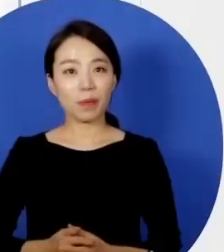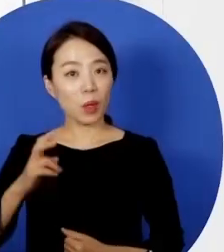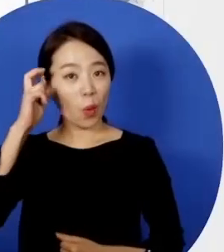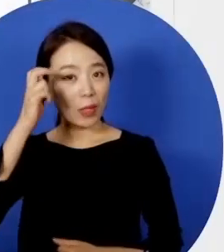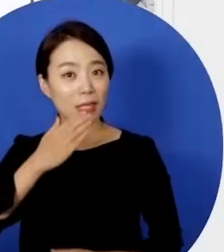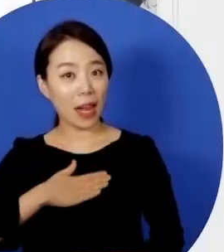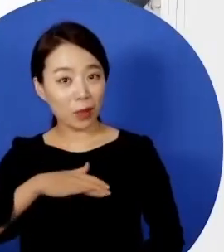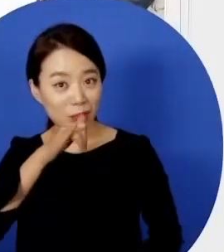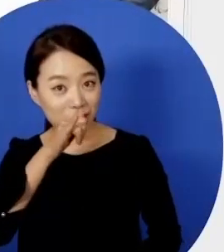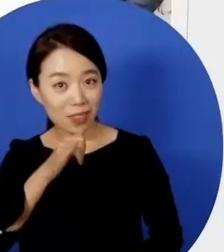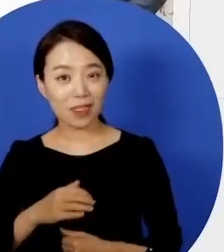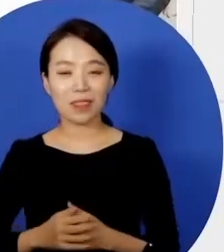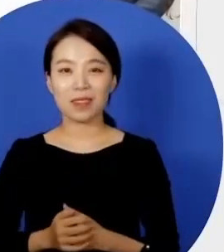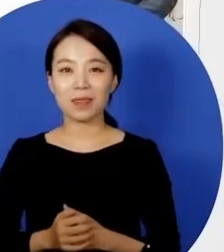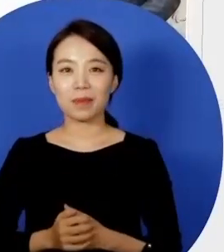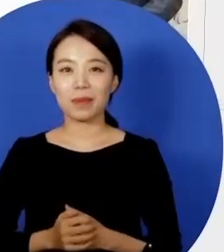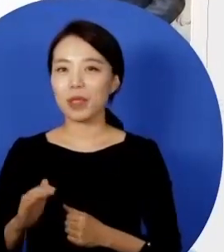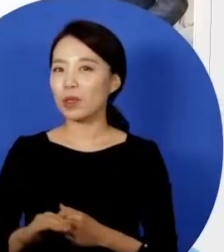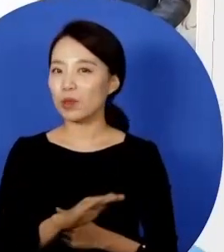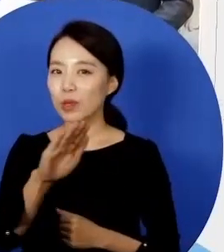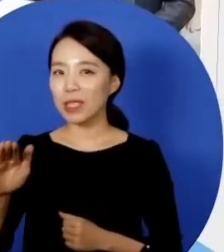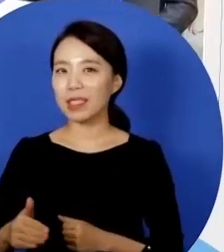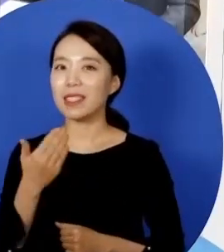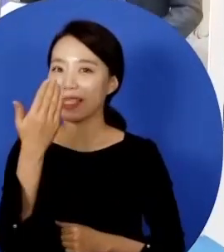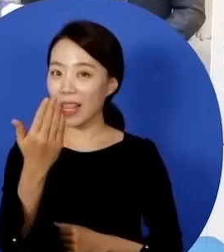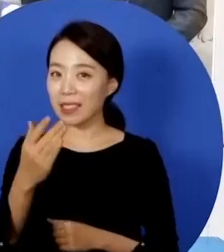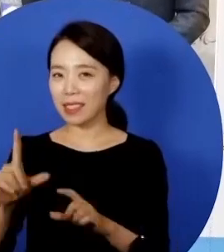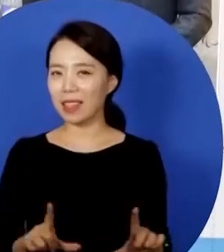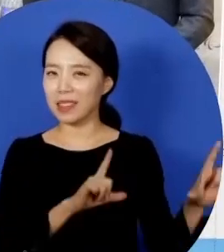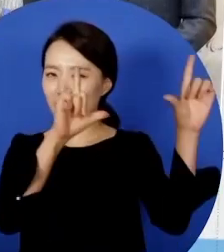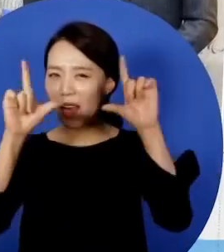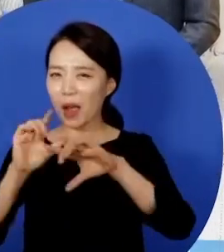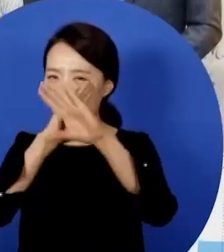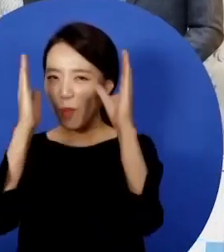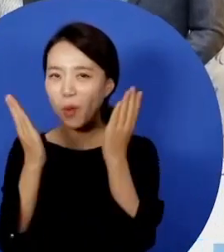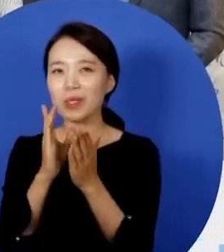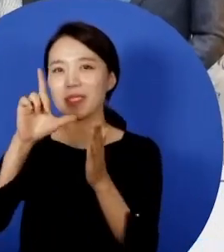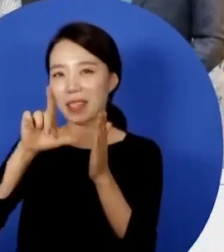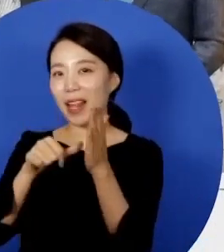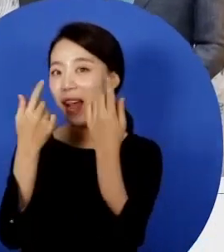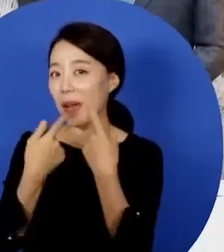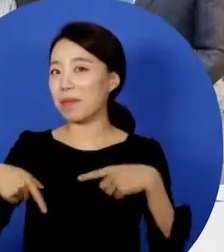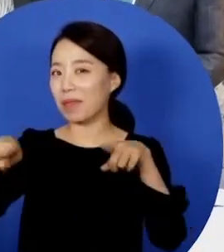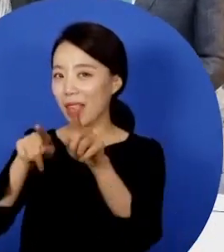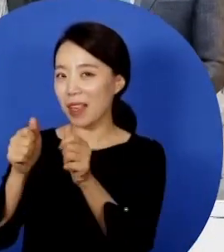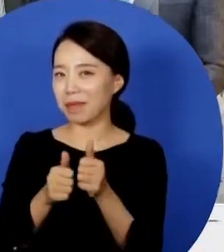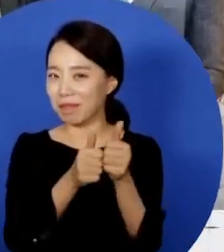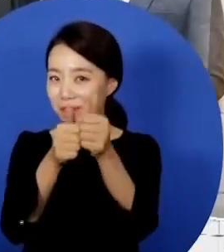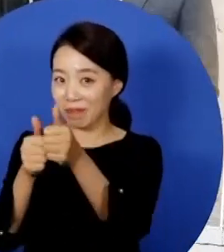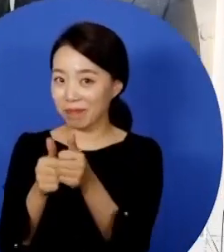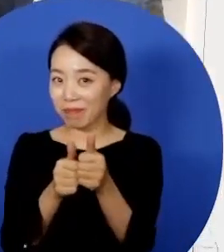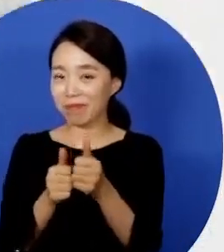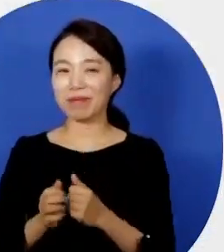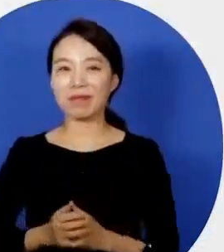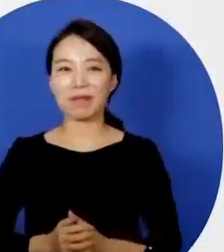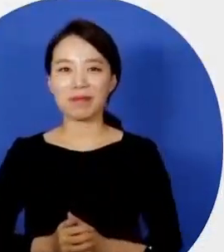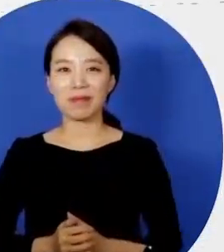혹시 알고 있나요? 우리는 당신과 일상의 모든 순간을 함께 하고 있다는 것을.